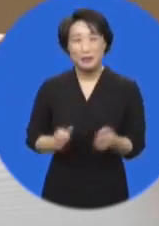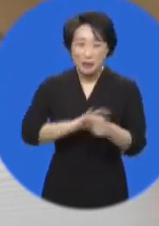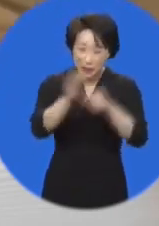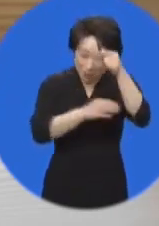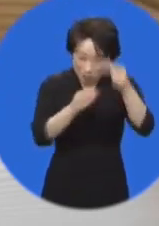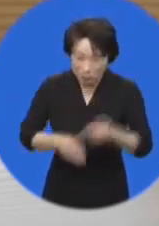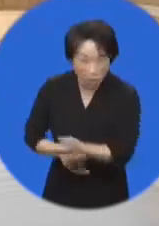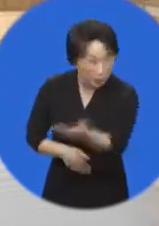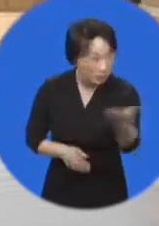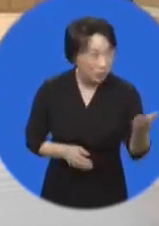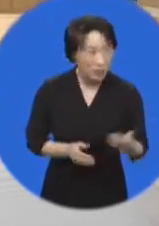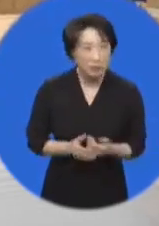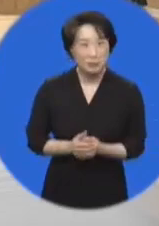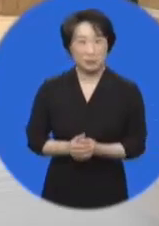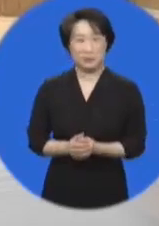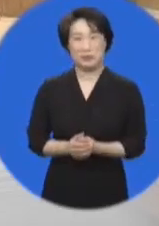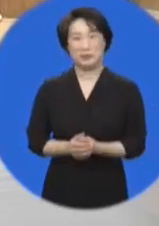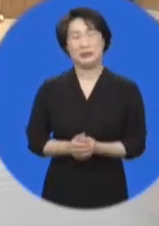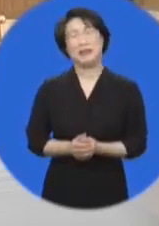사랑하는 성도들이요